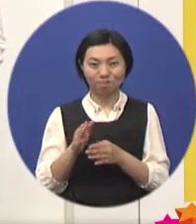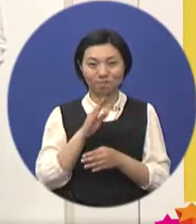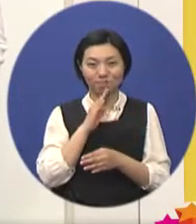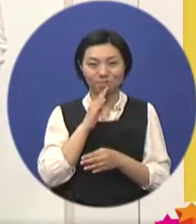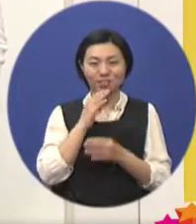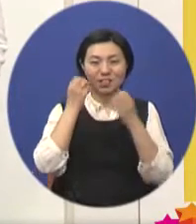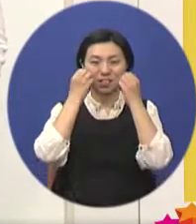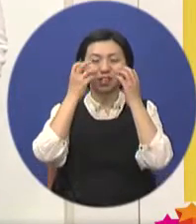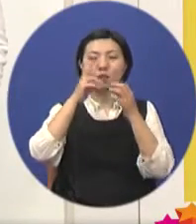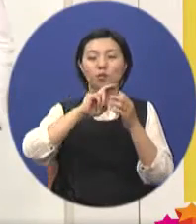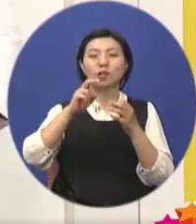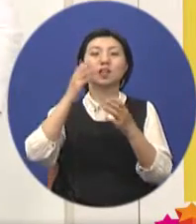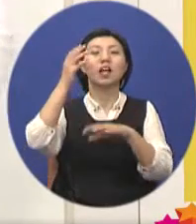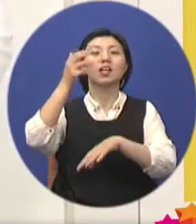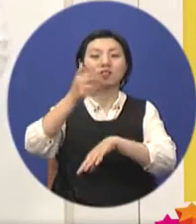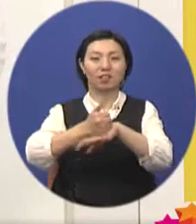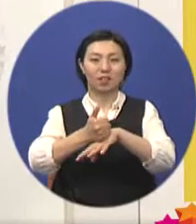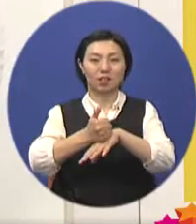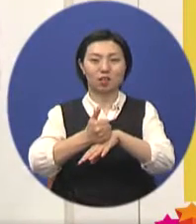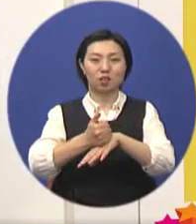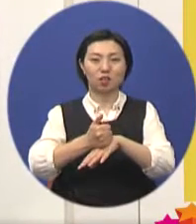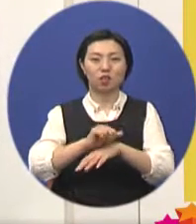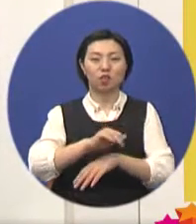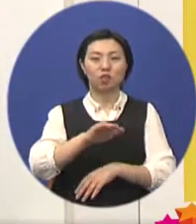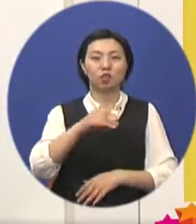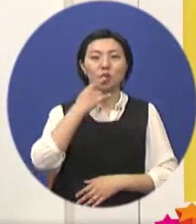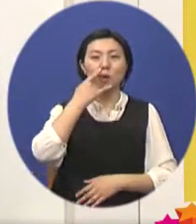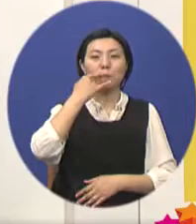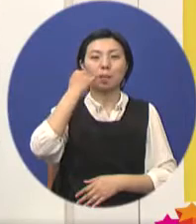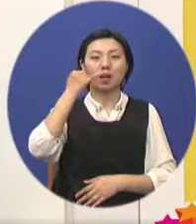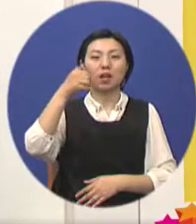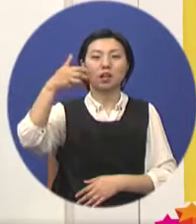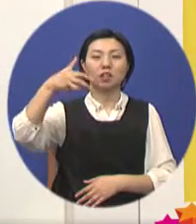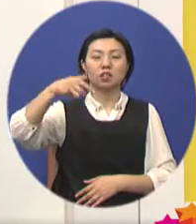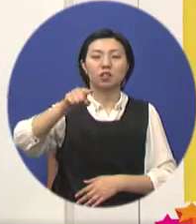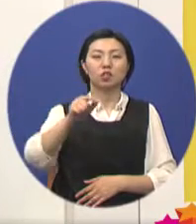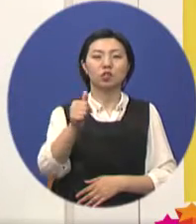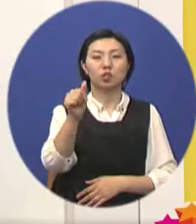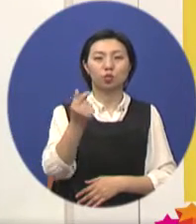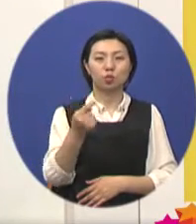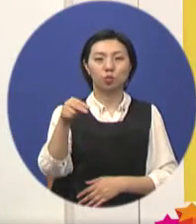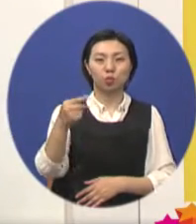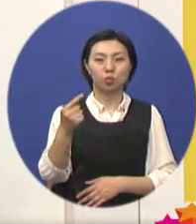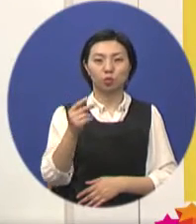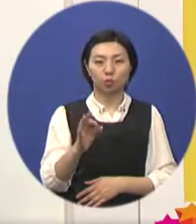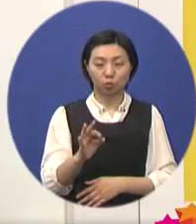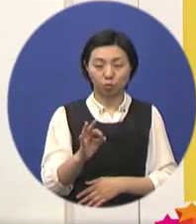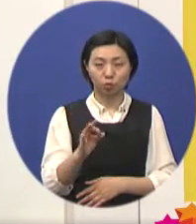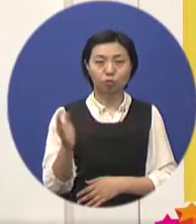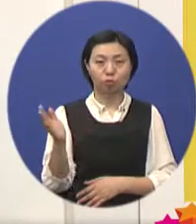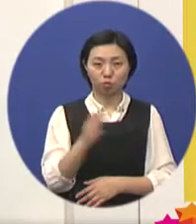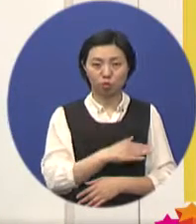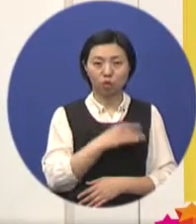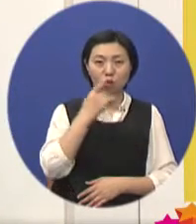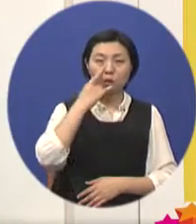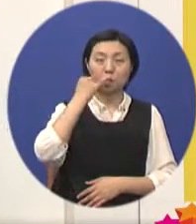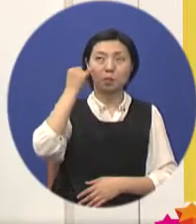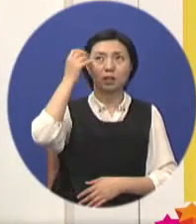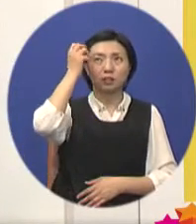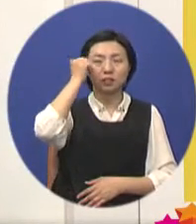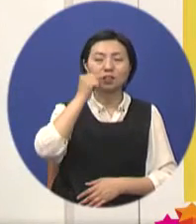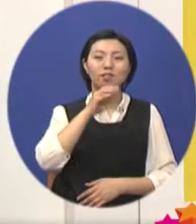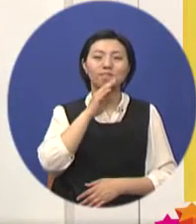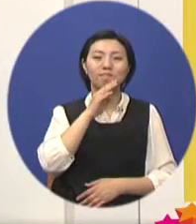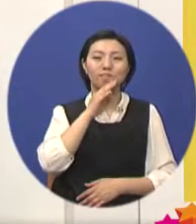얘기는 나중에 하고요. 그렇죠. 네, 우리 엄마 아까서부터 천호동에 계신 분 때부터 엄마 모습이 생각나는데 이 노래에서 우리 어머니를